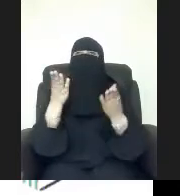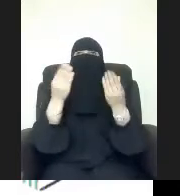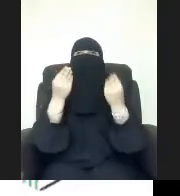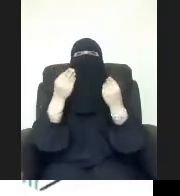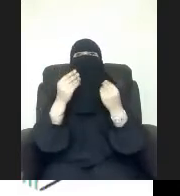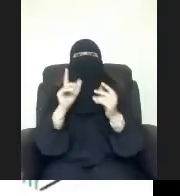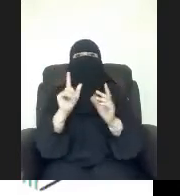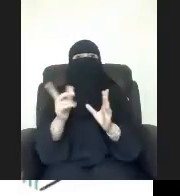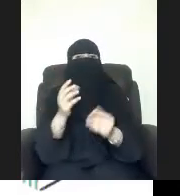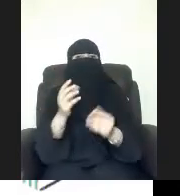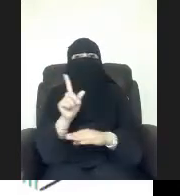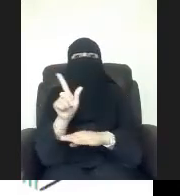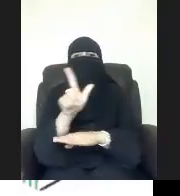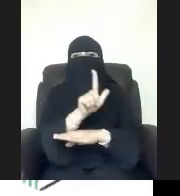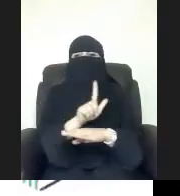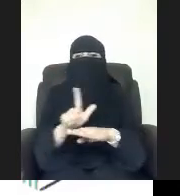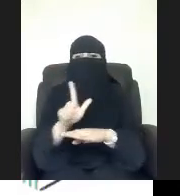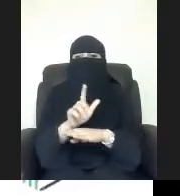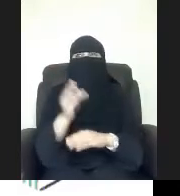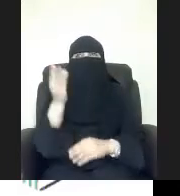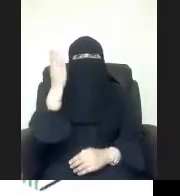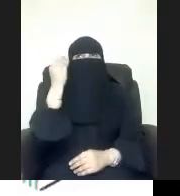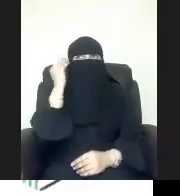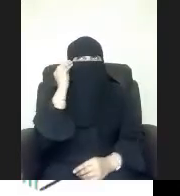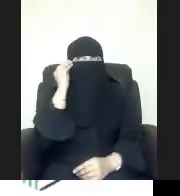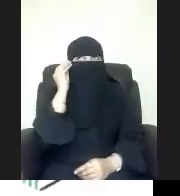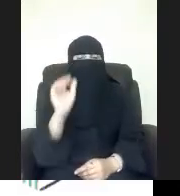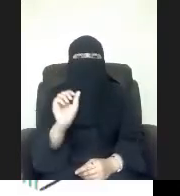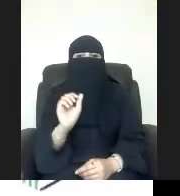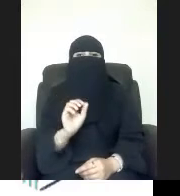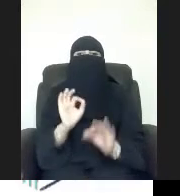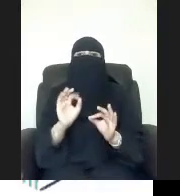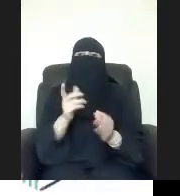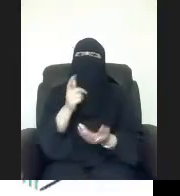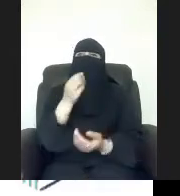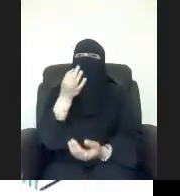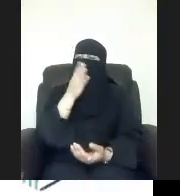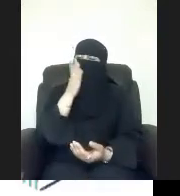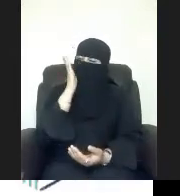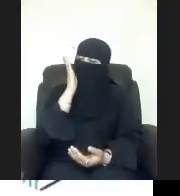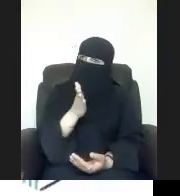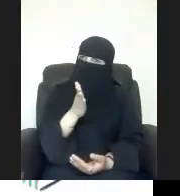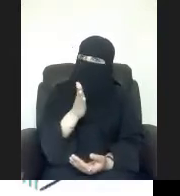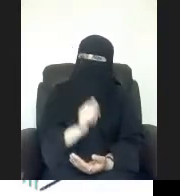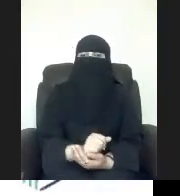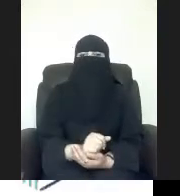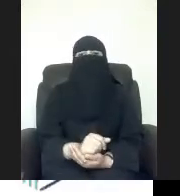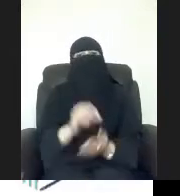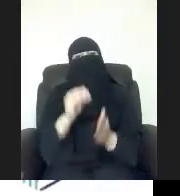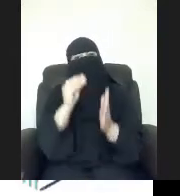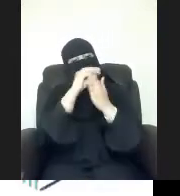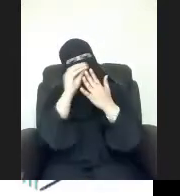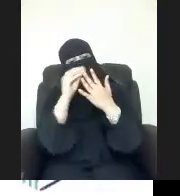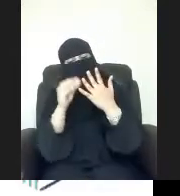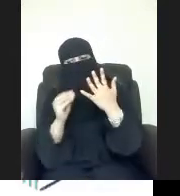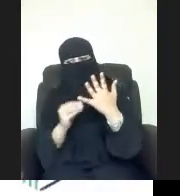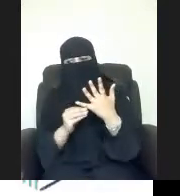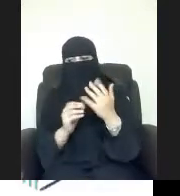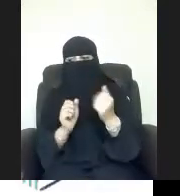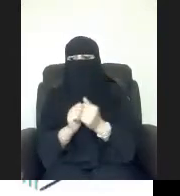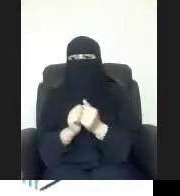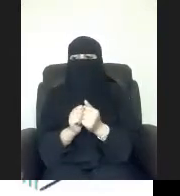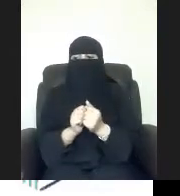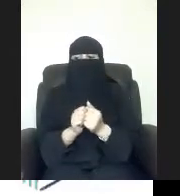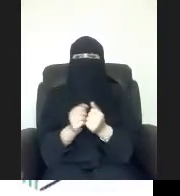التعلم إضافة إلى مصداقية التقييم. أهمية مجتمع الاستقصاء في التعلم المدمج وخصوصا